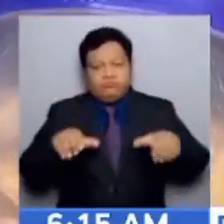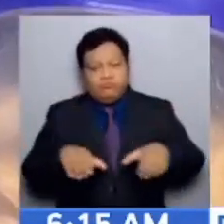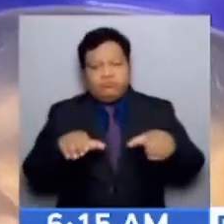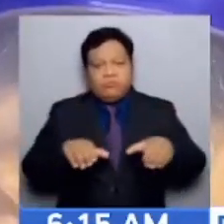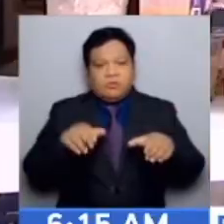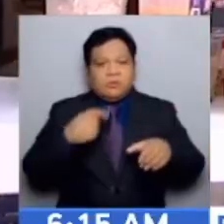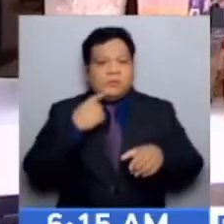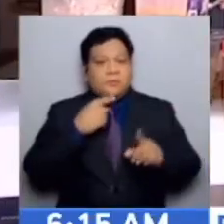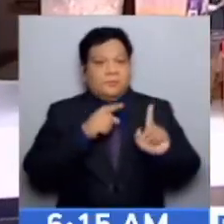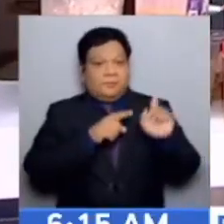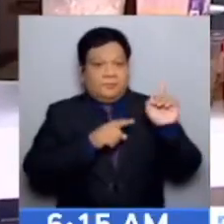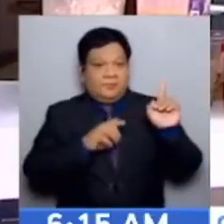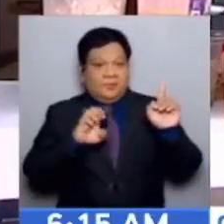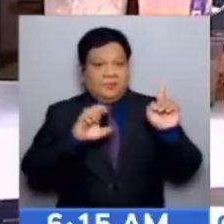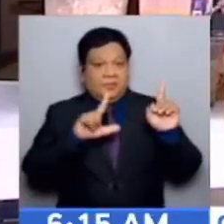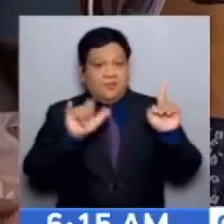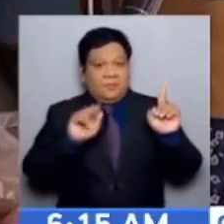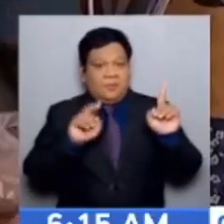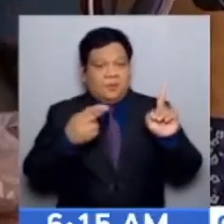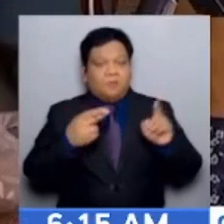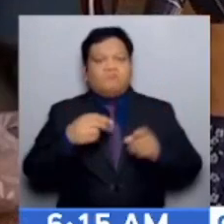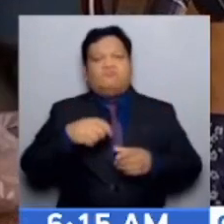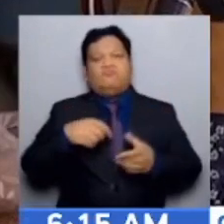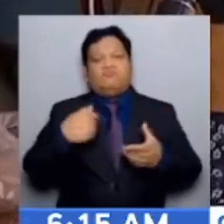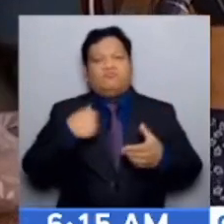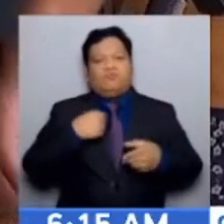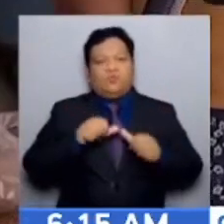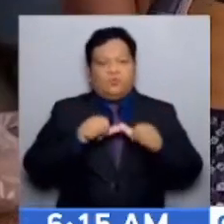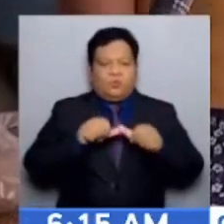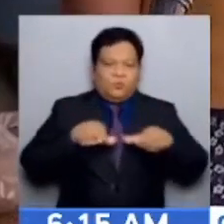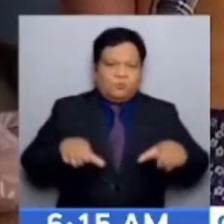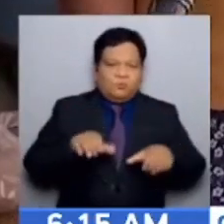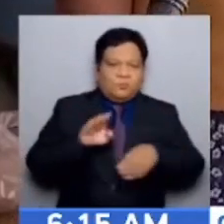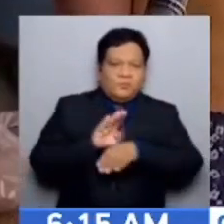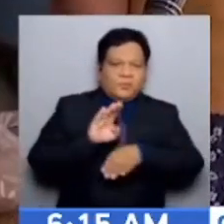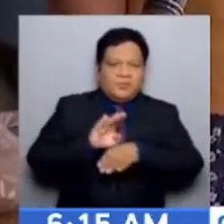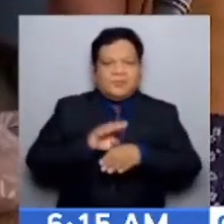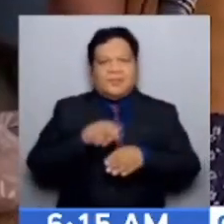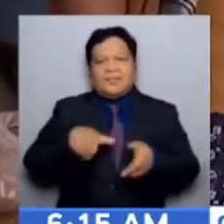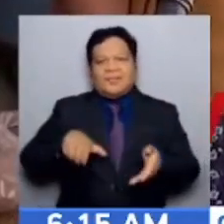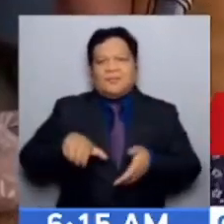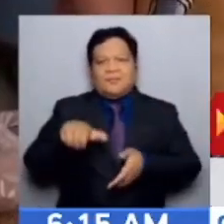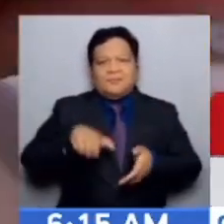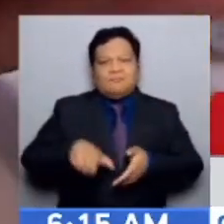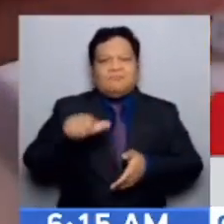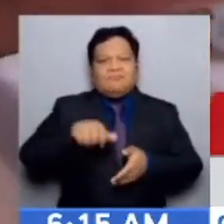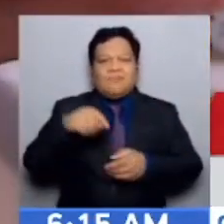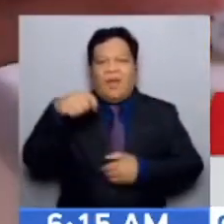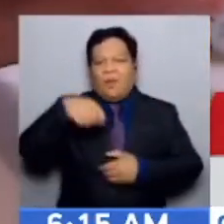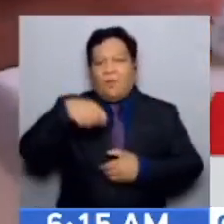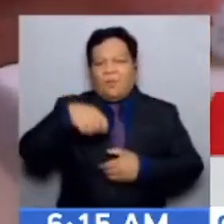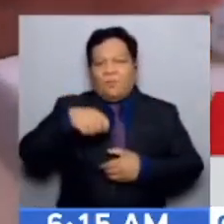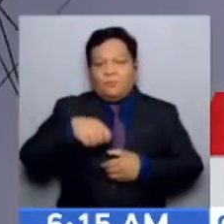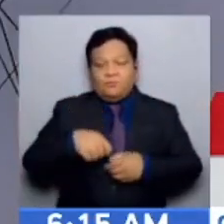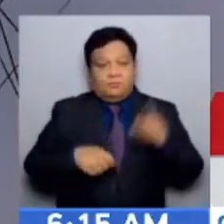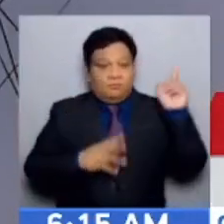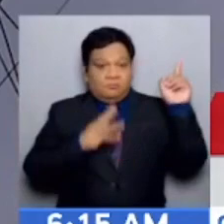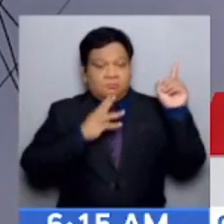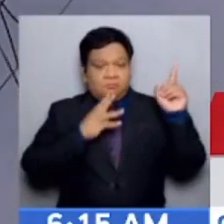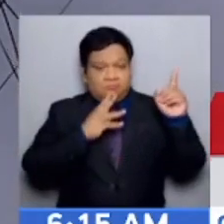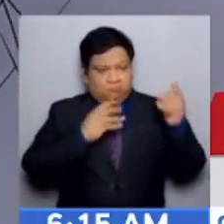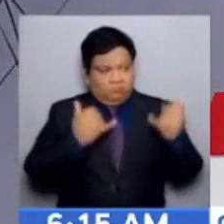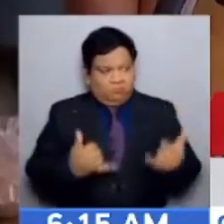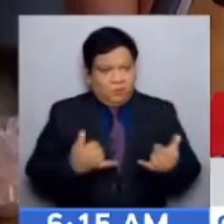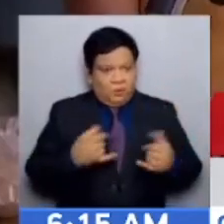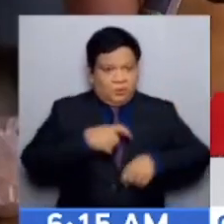halo lang ng halo-halo. Maganda naman siya, lalo na pag summer. Maganda siyang pangkabuhayan. Dito marami kami nagtitinda pag